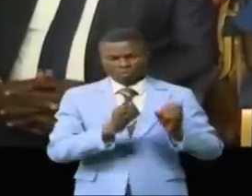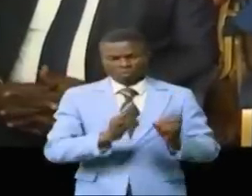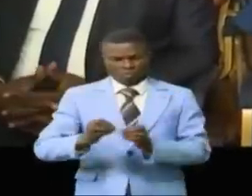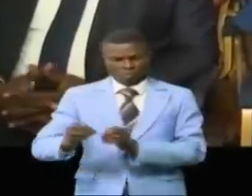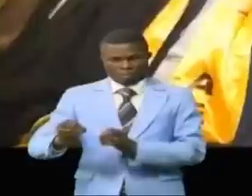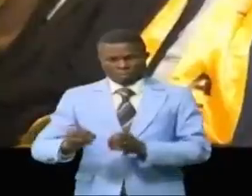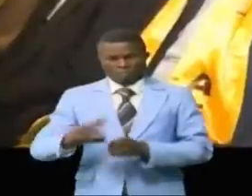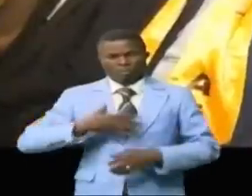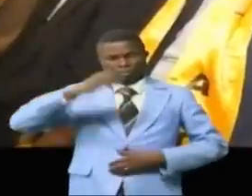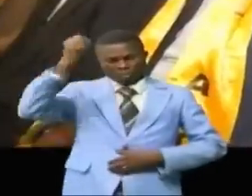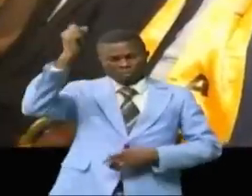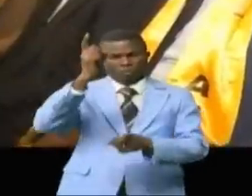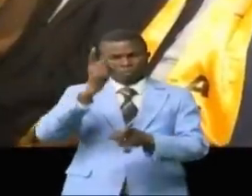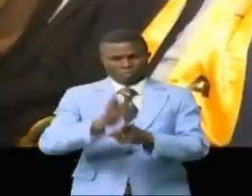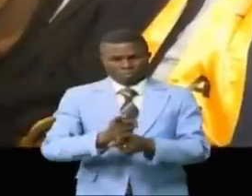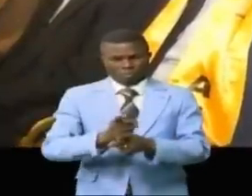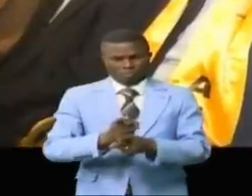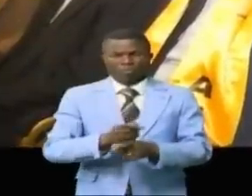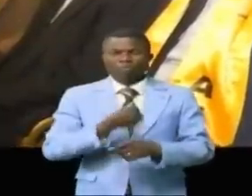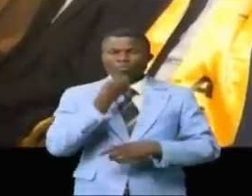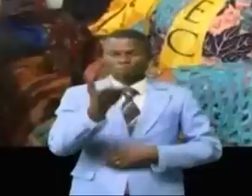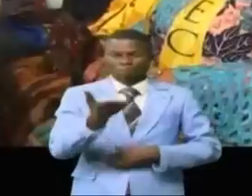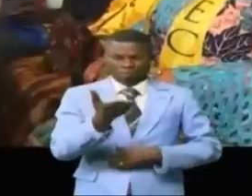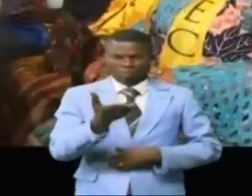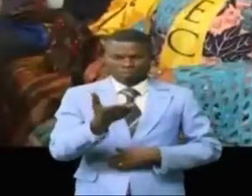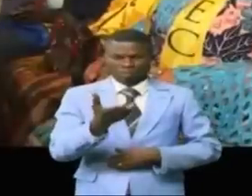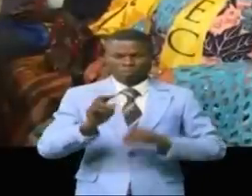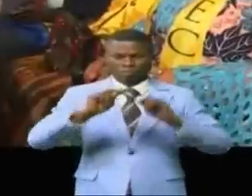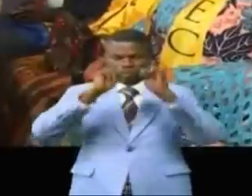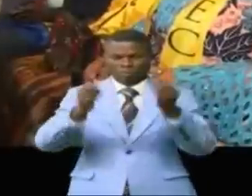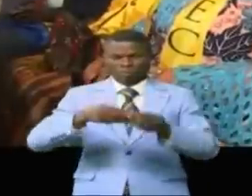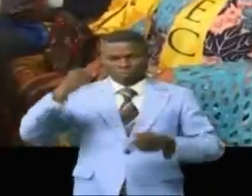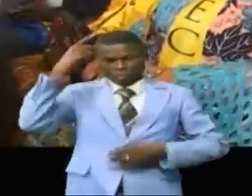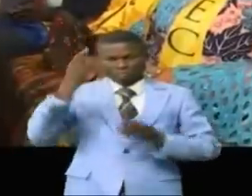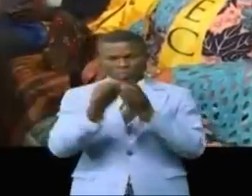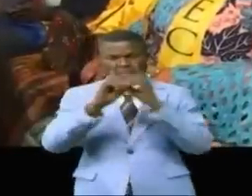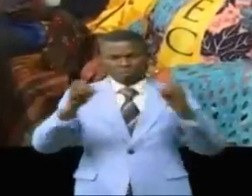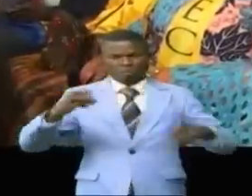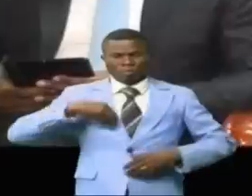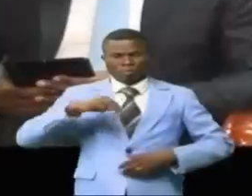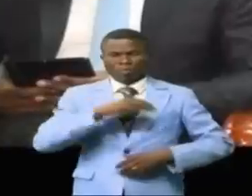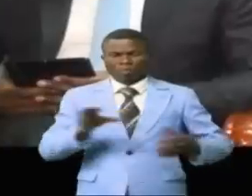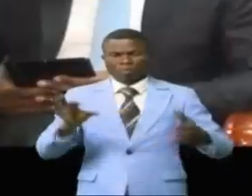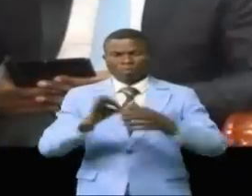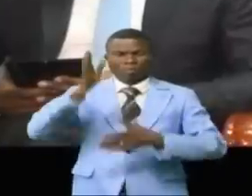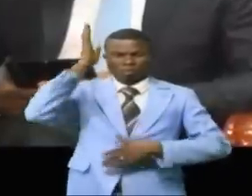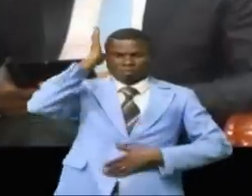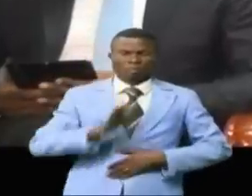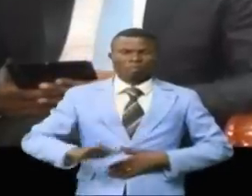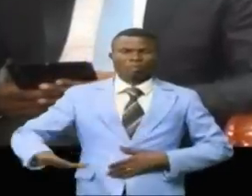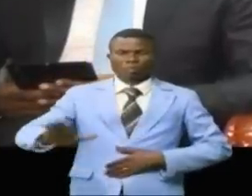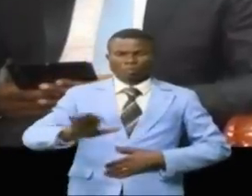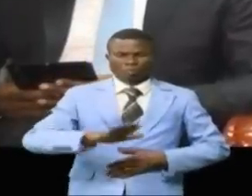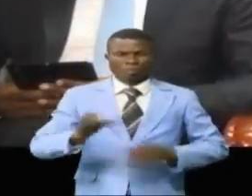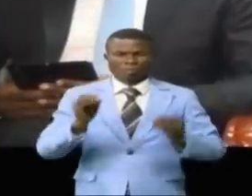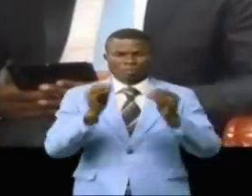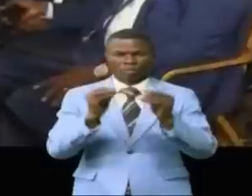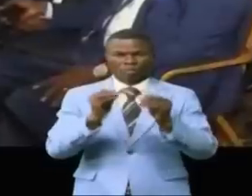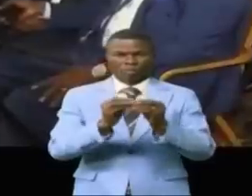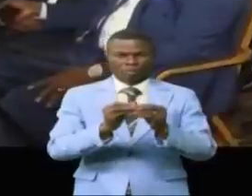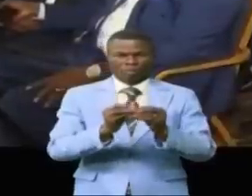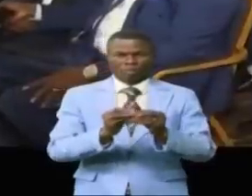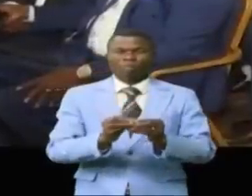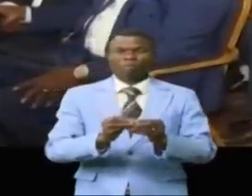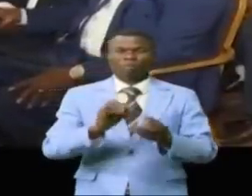pour la victoire certaine. C'est le cas notamment de la coalition des démocrates membres de l'Union sacrée de la nation, réunis pour une